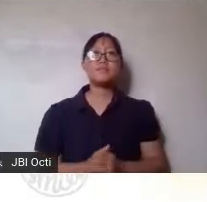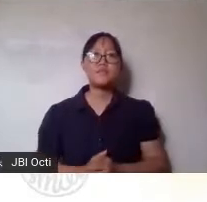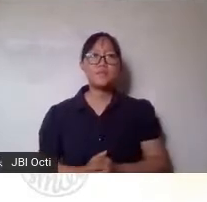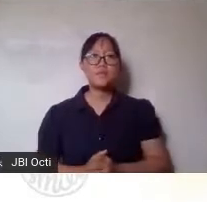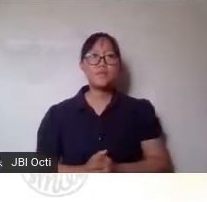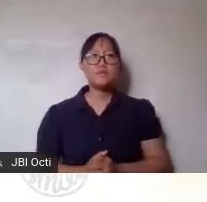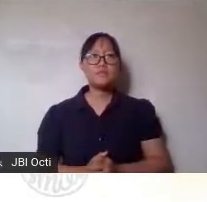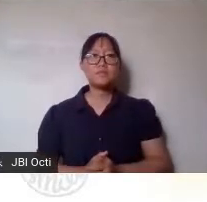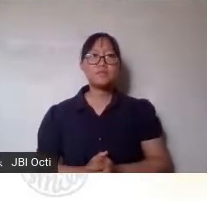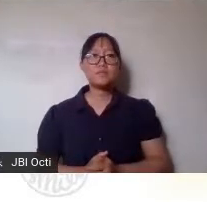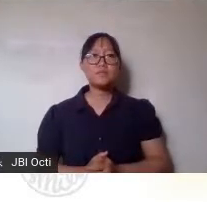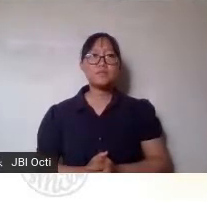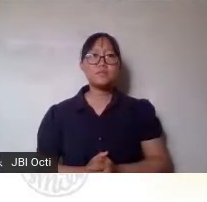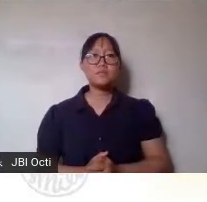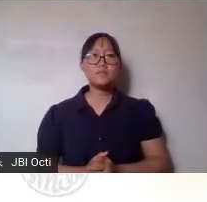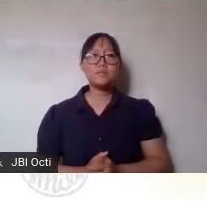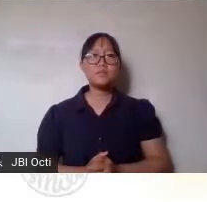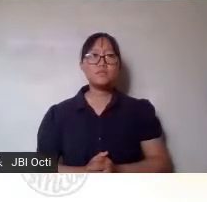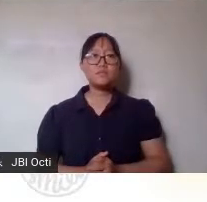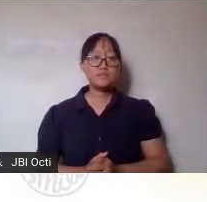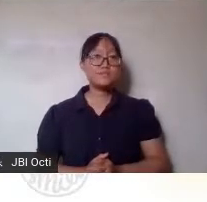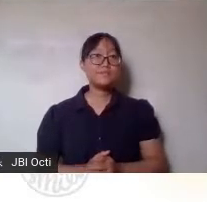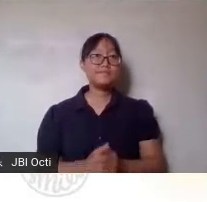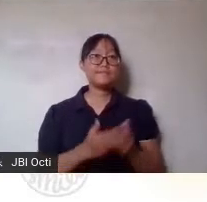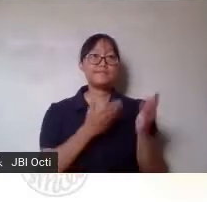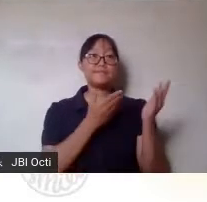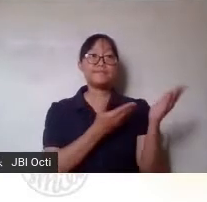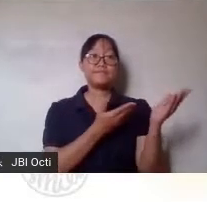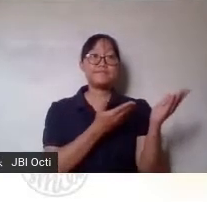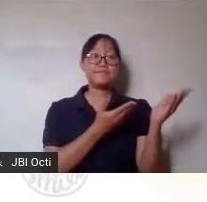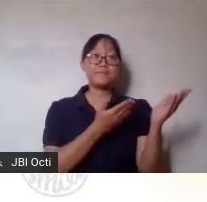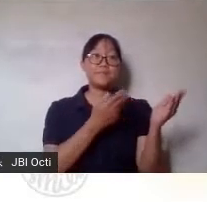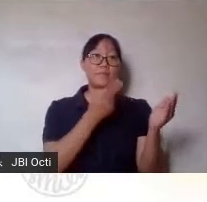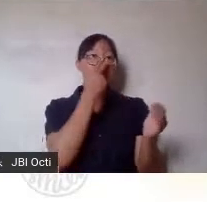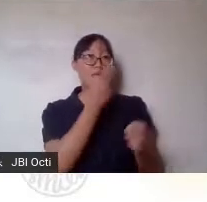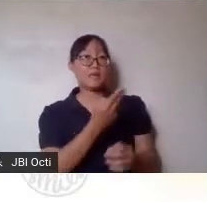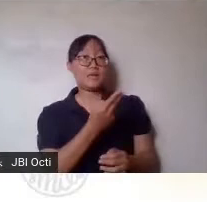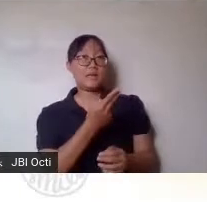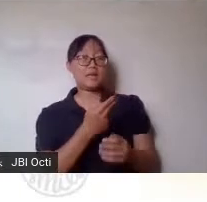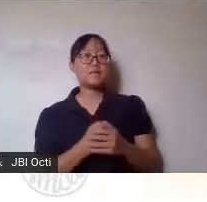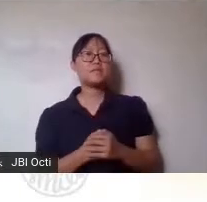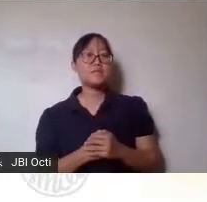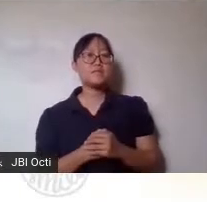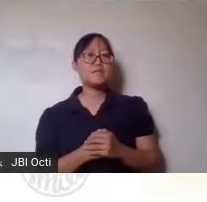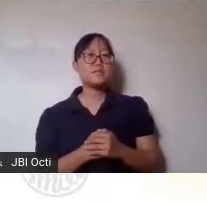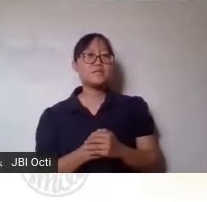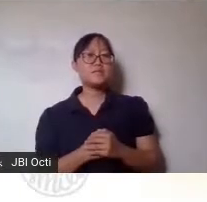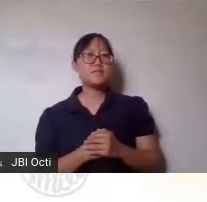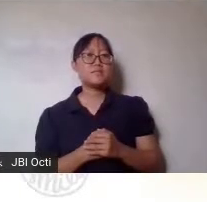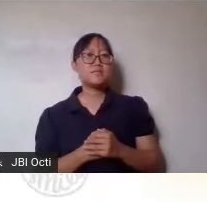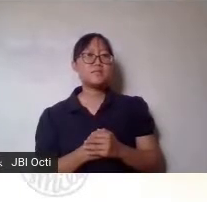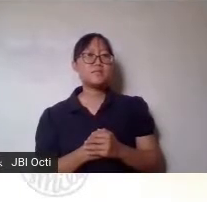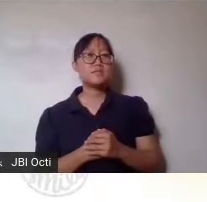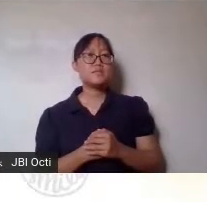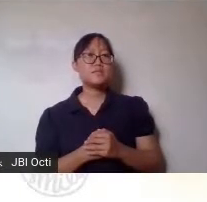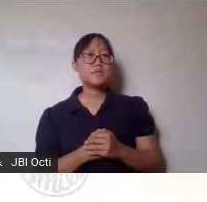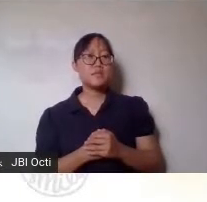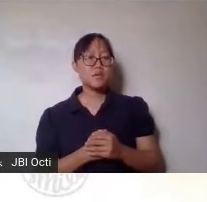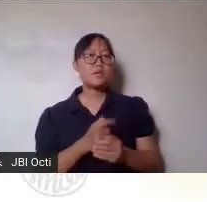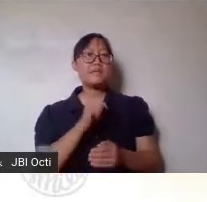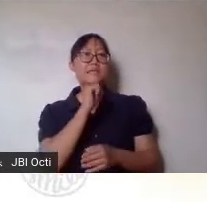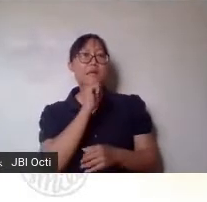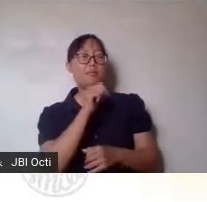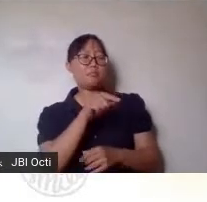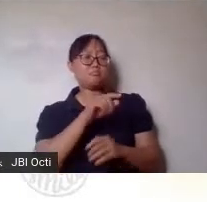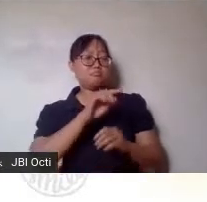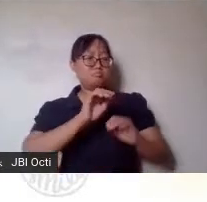Ya, sehingga kalau kita lihat sebetulnya, kalau kita simpulkan, yang bisa menyelesaikan pendidikan mulai dari